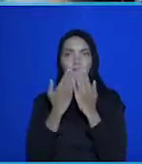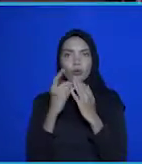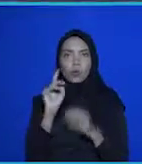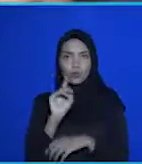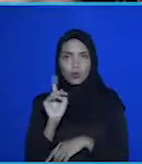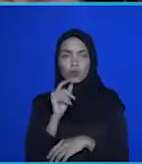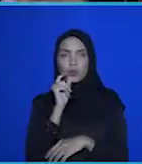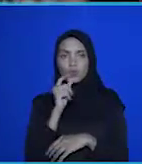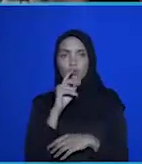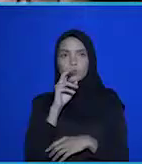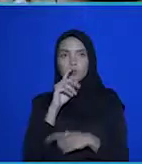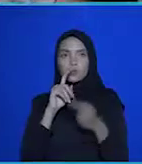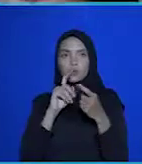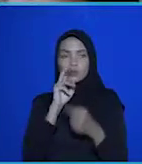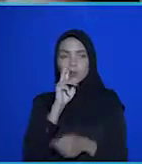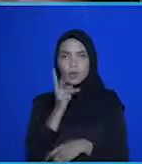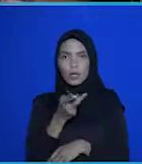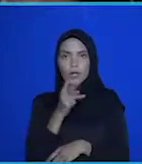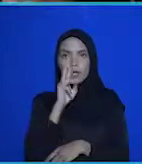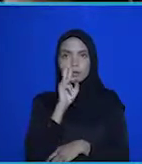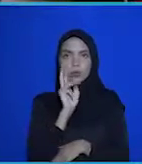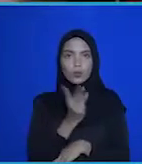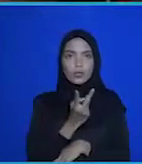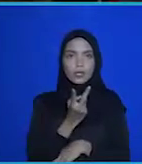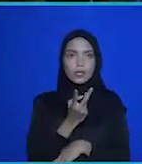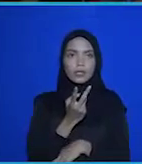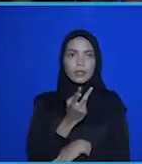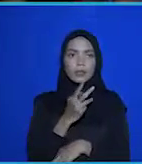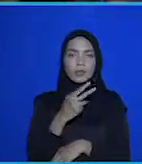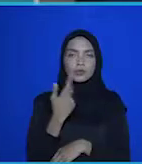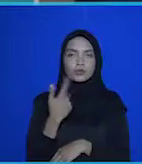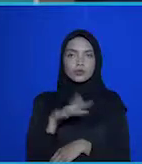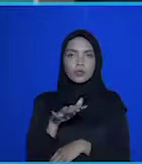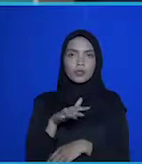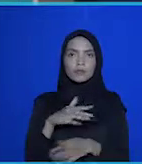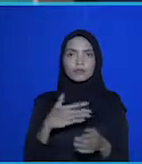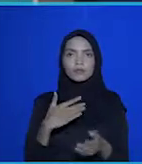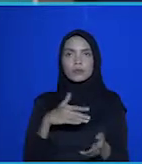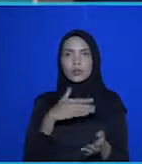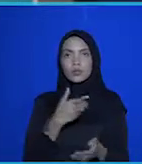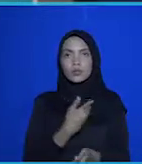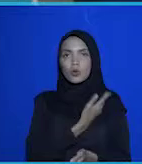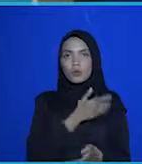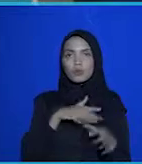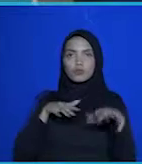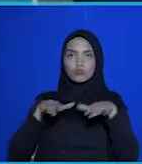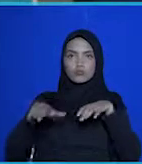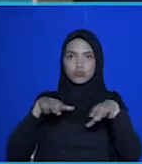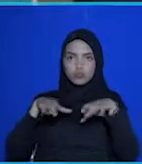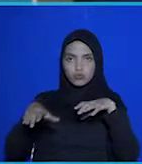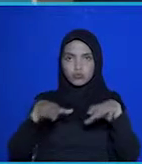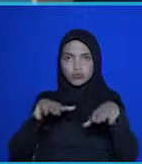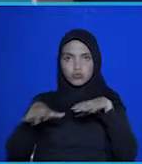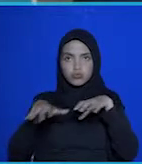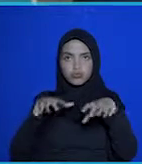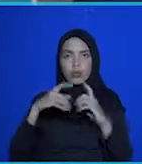kita berdoa untuk saudara-saudara kita yang telah menjadi korban saat